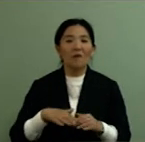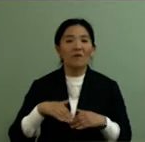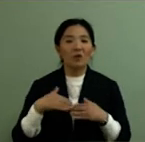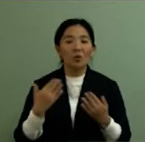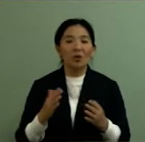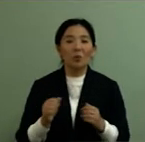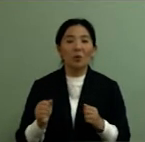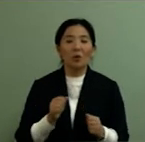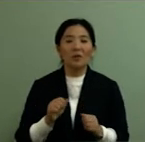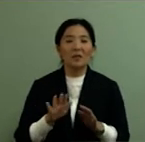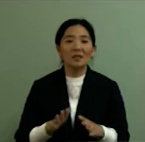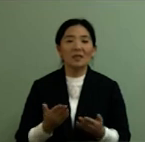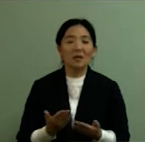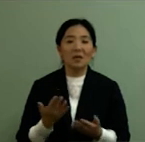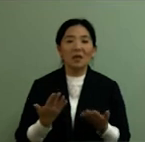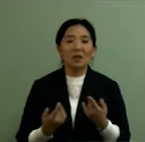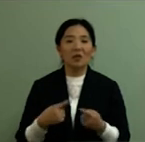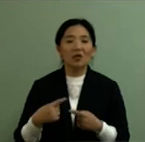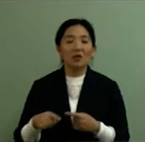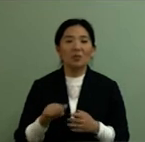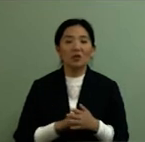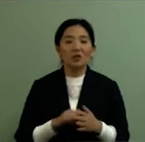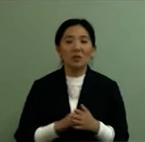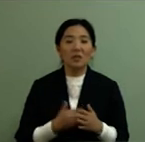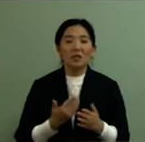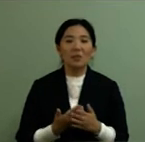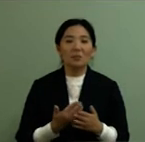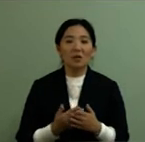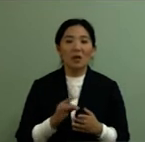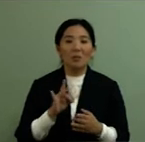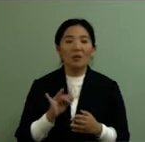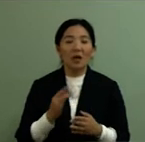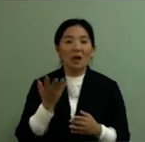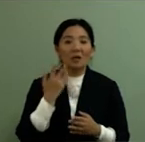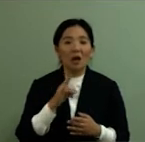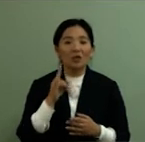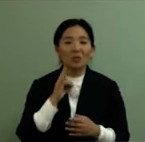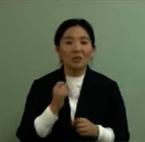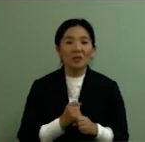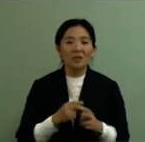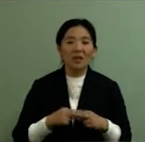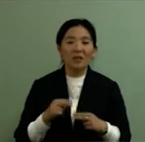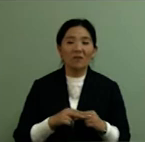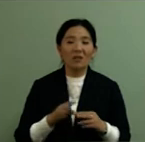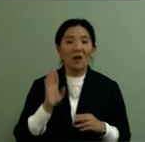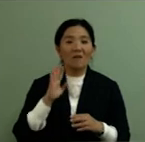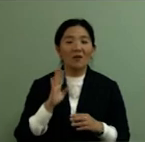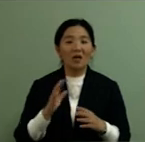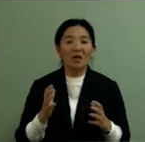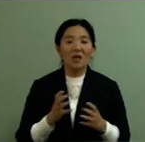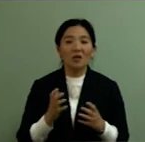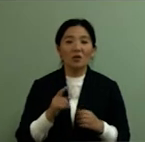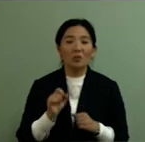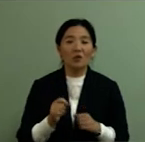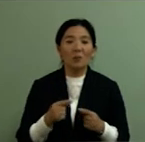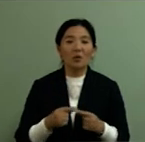плотности населения или иными причинами. Например, при допущении ошибок в строительстве, например, водохранилища, это может